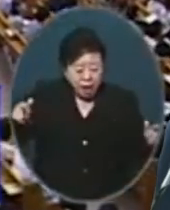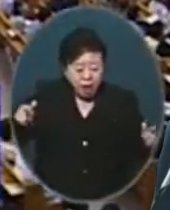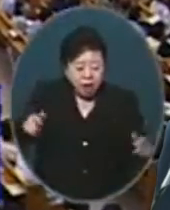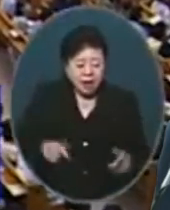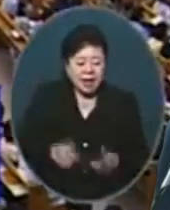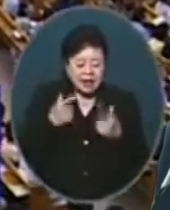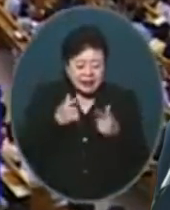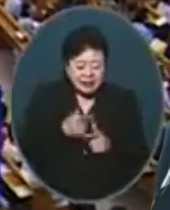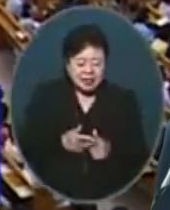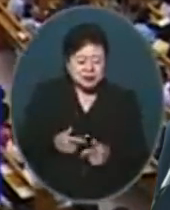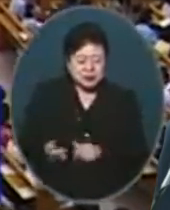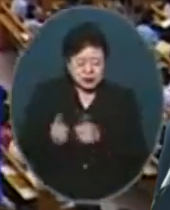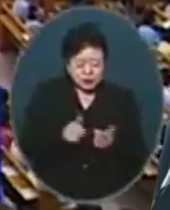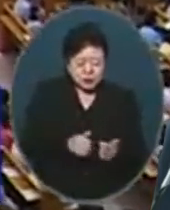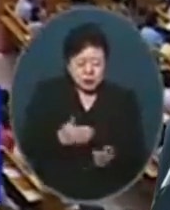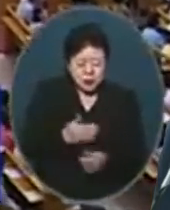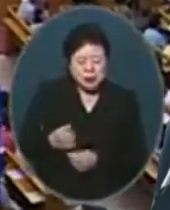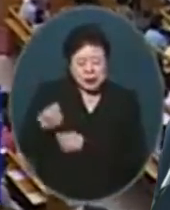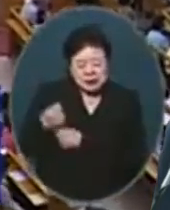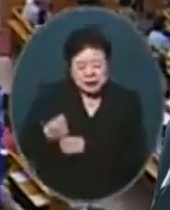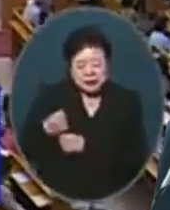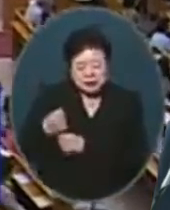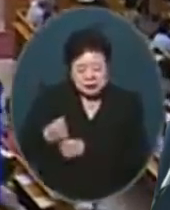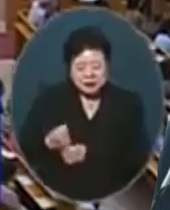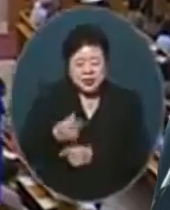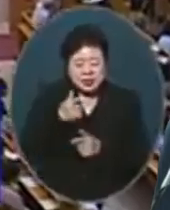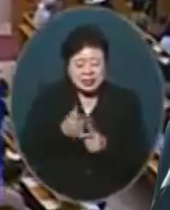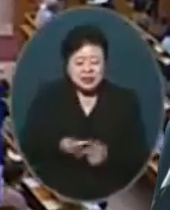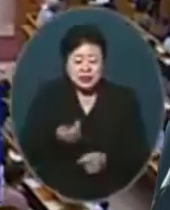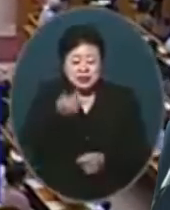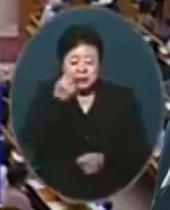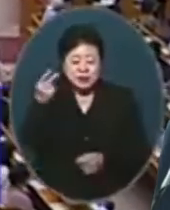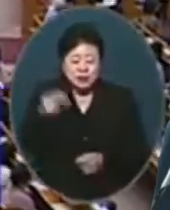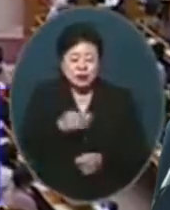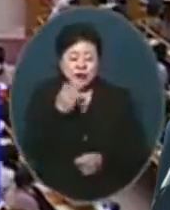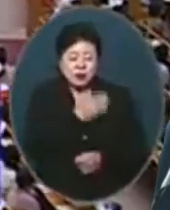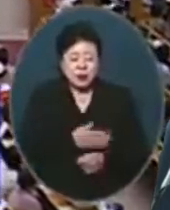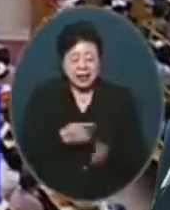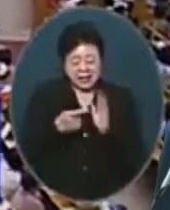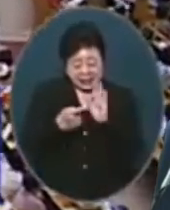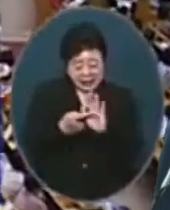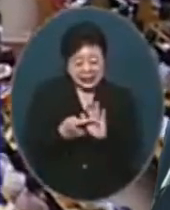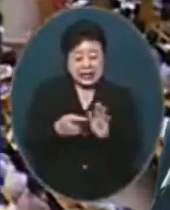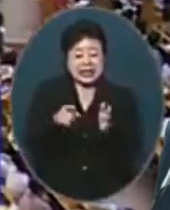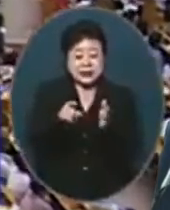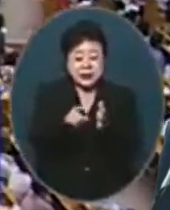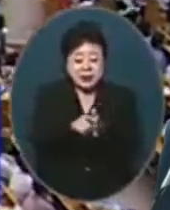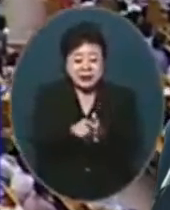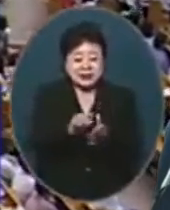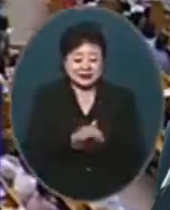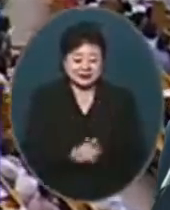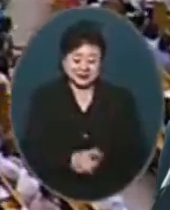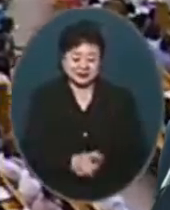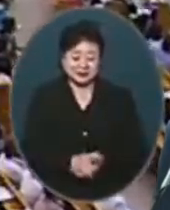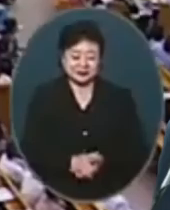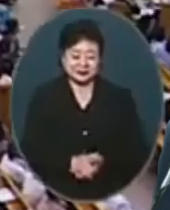우리가 항상 예수의 죽음을 몸에 짊어지면 예수의 생명이 또한 우리 몸에 나타나게 하려 함이라.